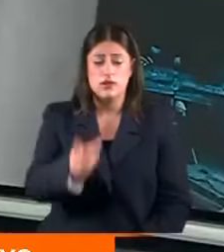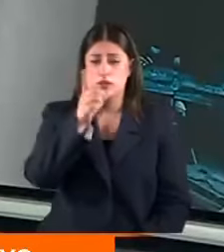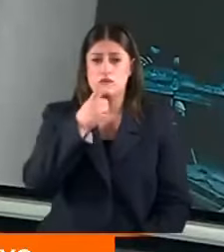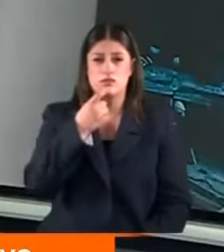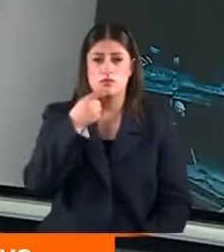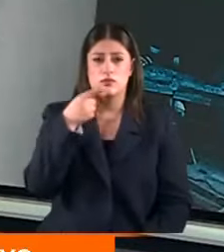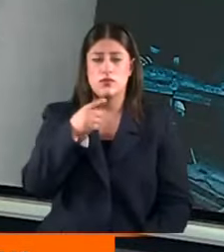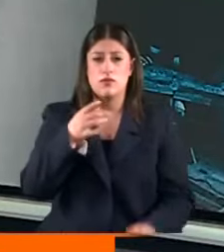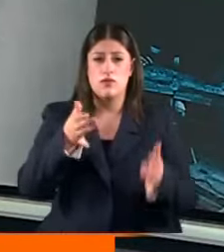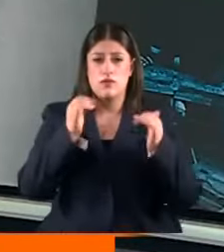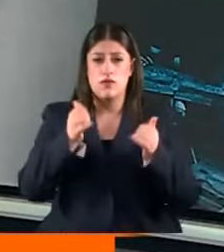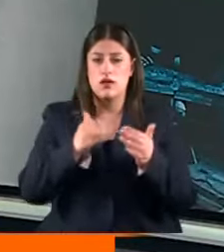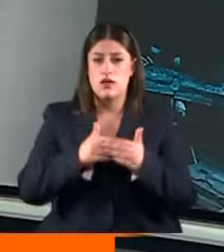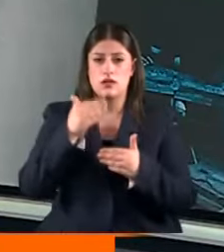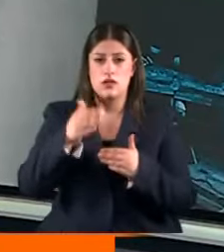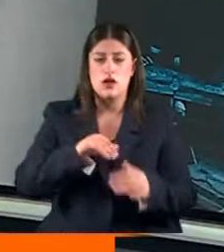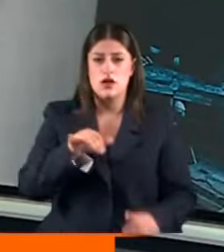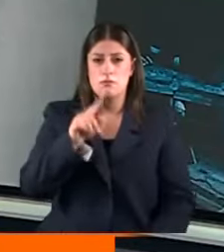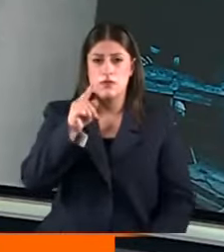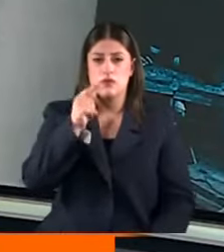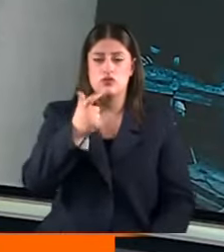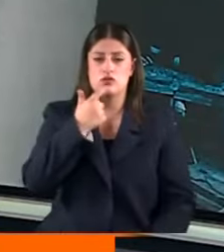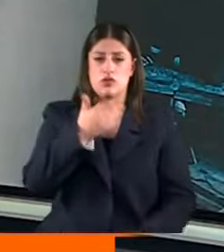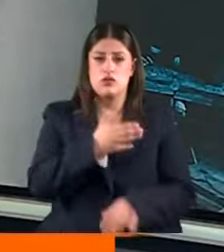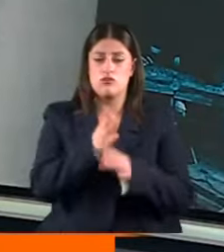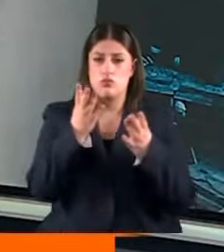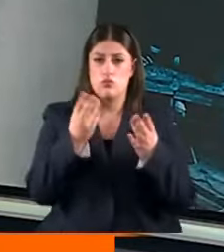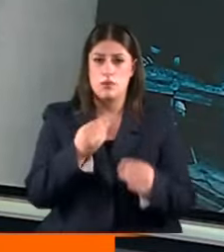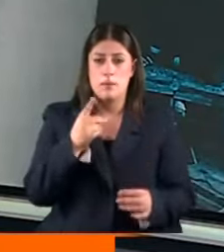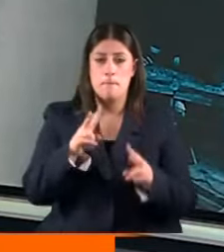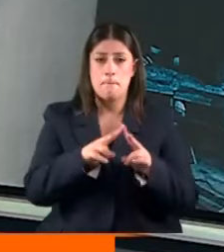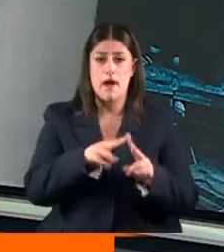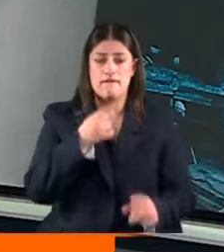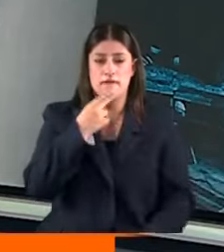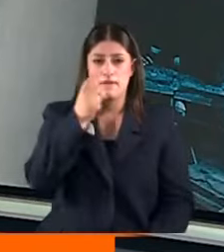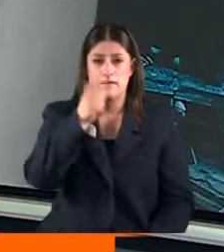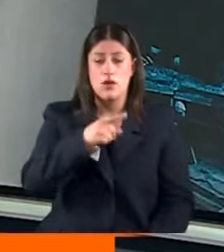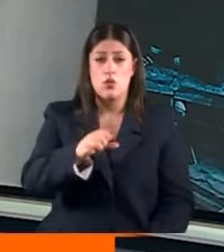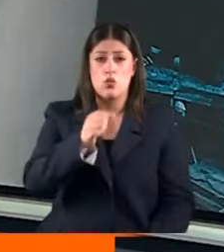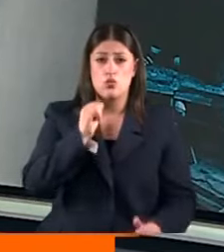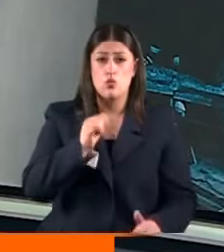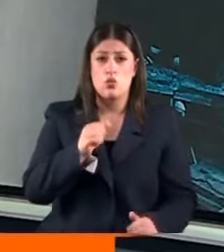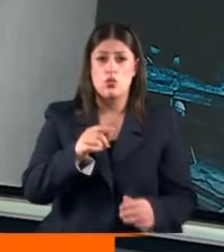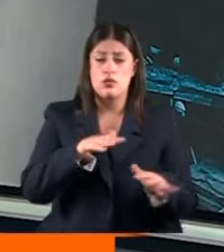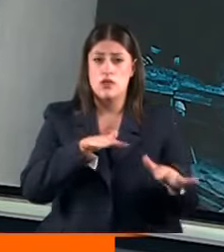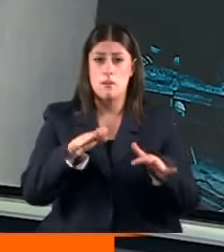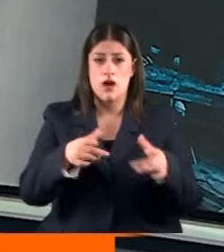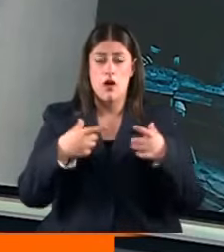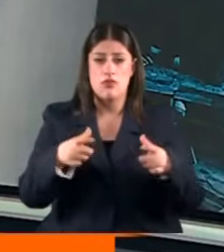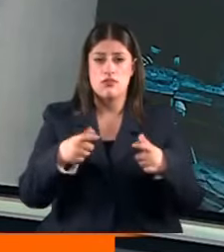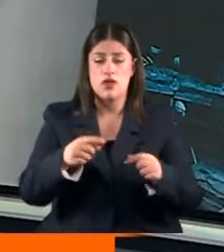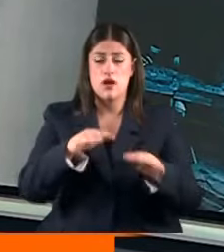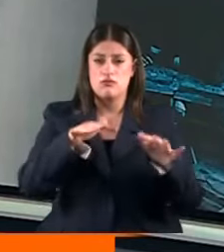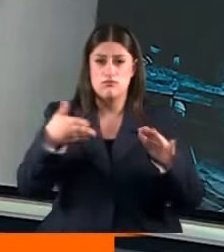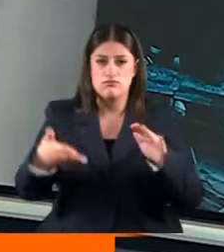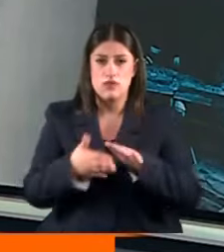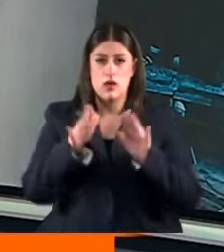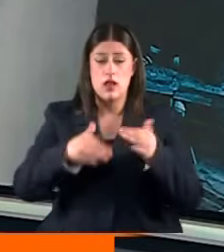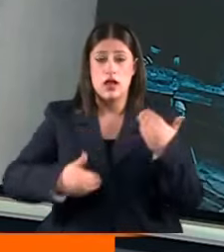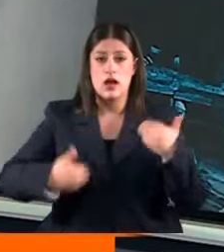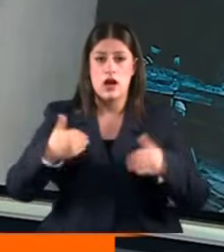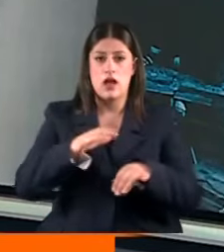Asrın felaketinin ardından yaklaşık 1,5 yıl geçti. Merve Ateş de korkunç depremde Hatay'da enkaz altında kalmış, yaralı